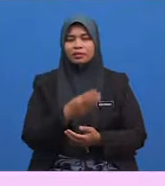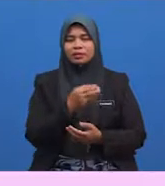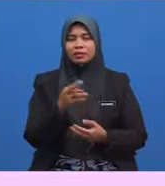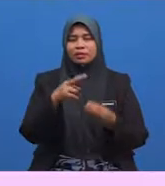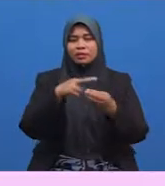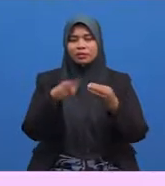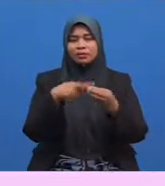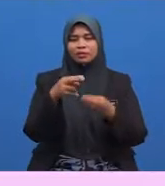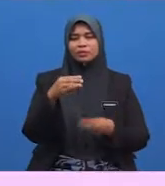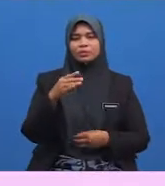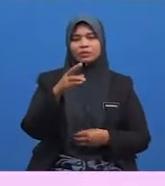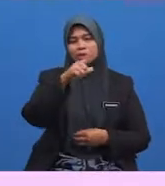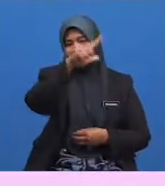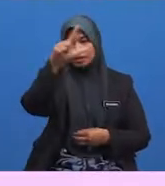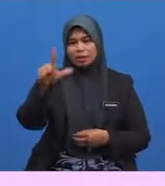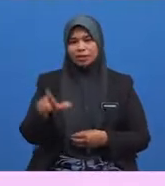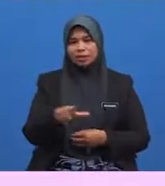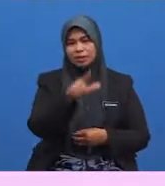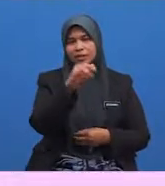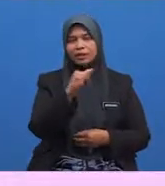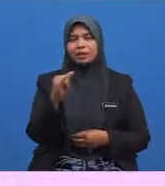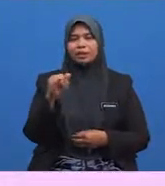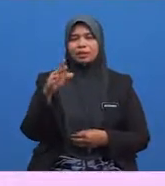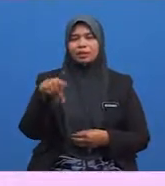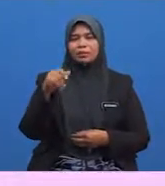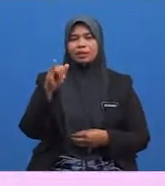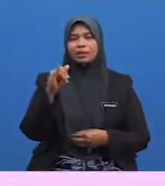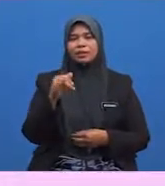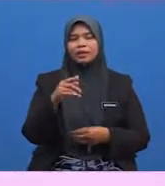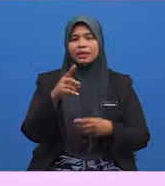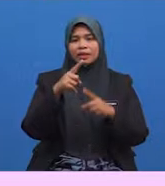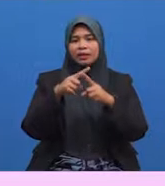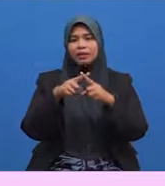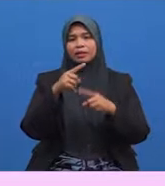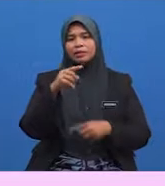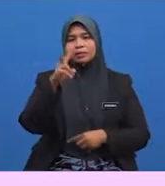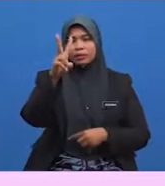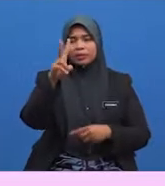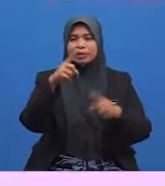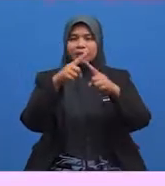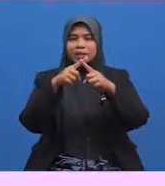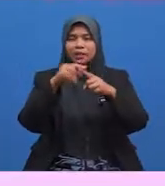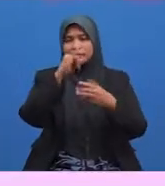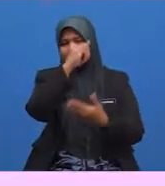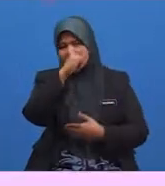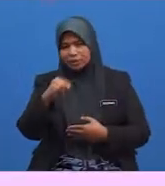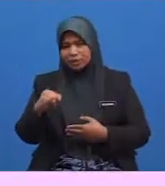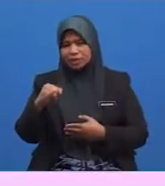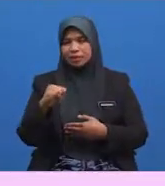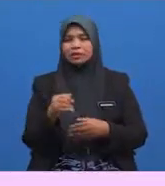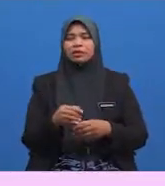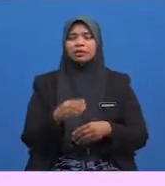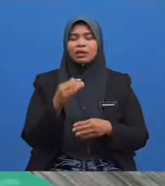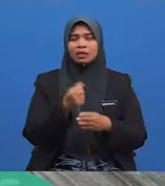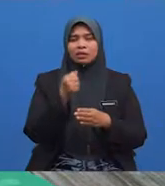ialah pi darab 2 darab jejari atau disebut 2 pi